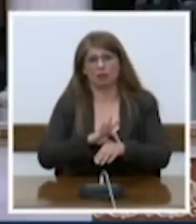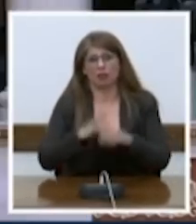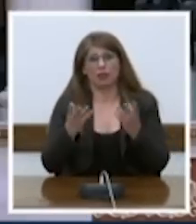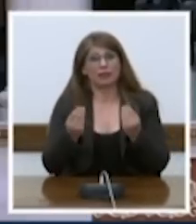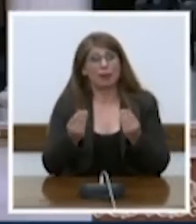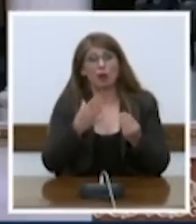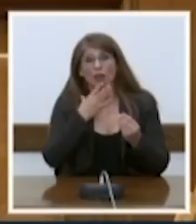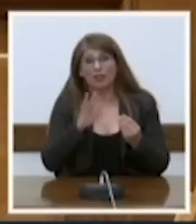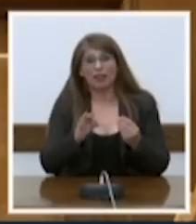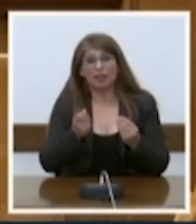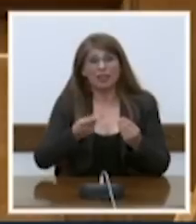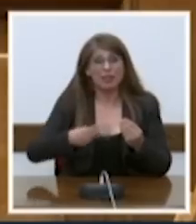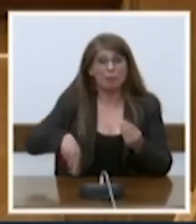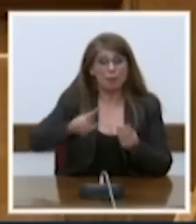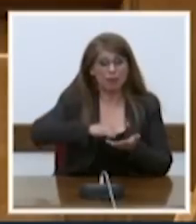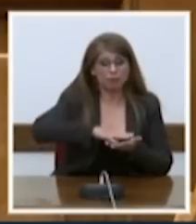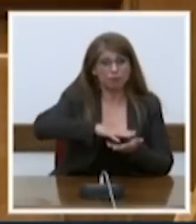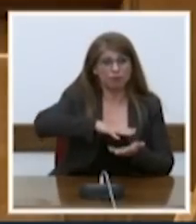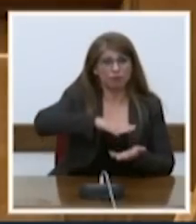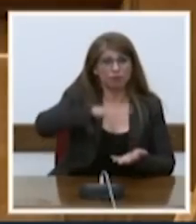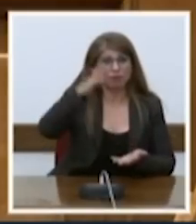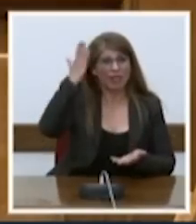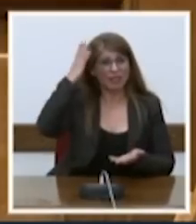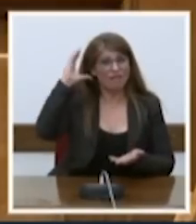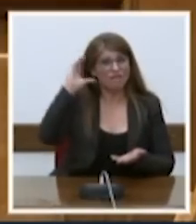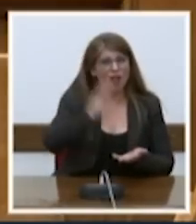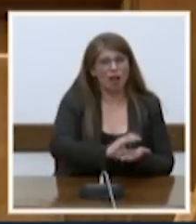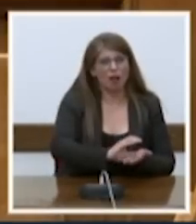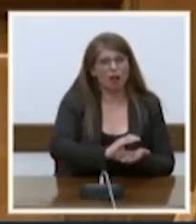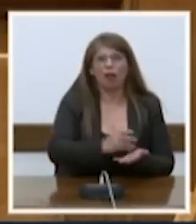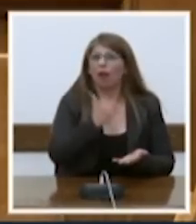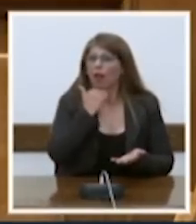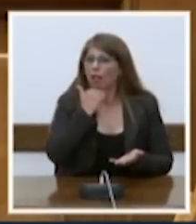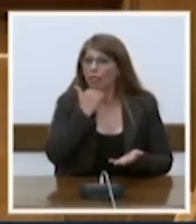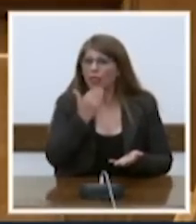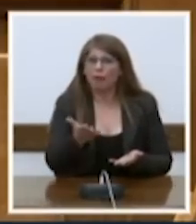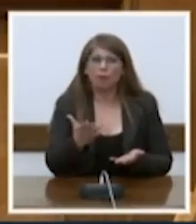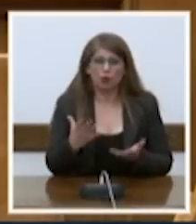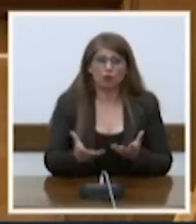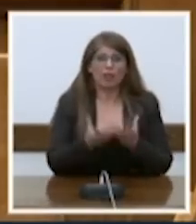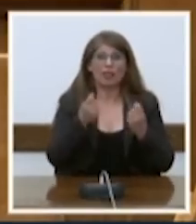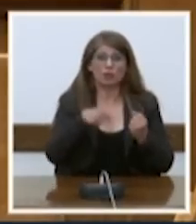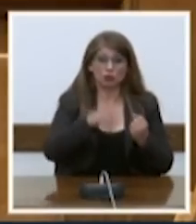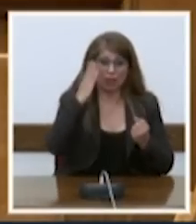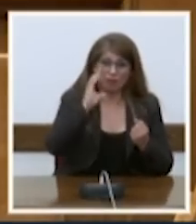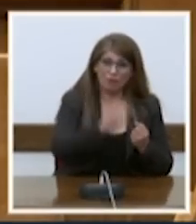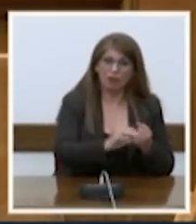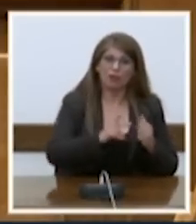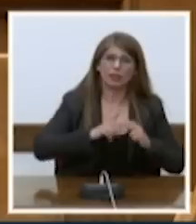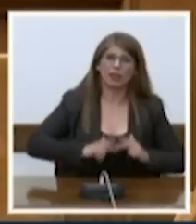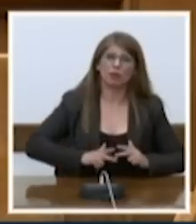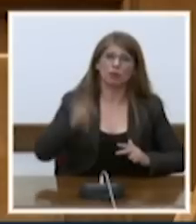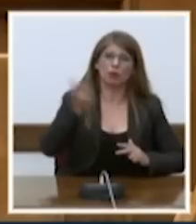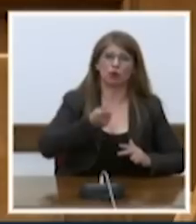δηλαδή υπερσυσσωρευμένα κεφάλαια που δεν μπορούν να διασφαλίσουν ικανοποιητικό